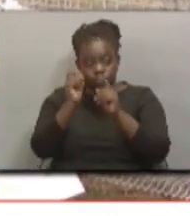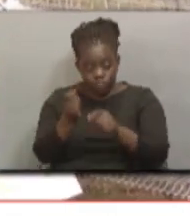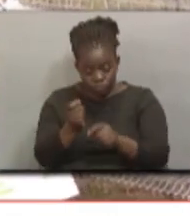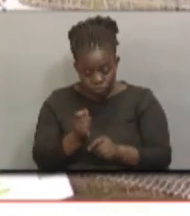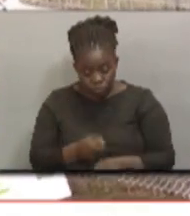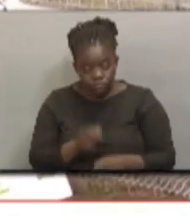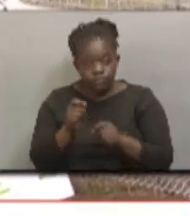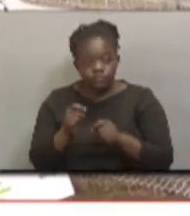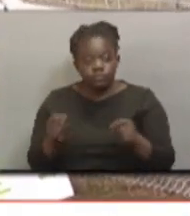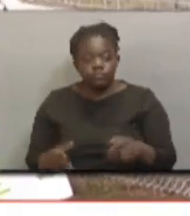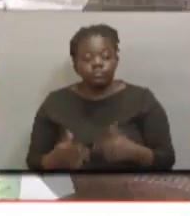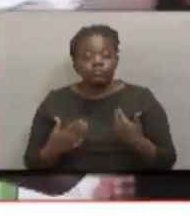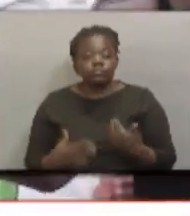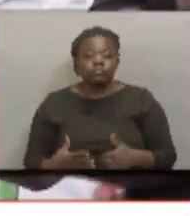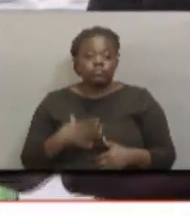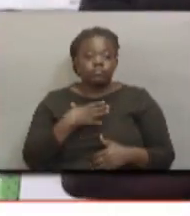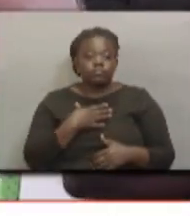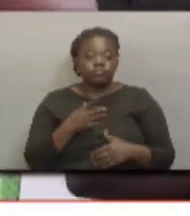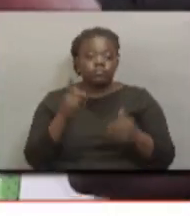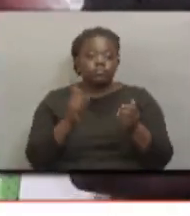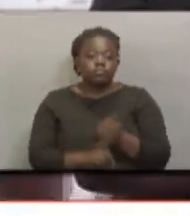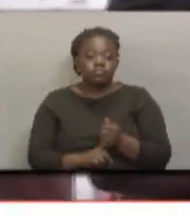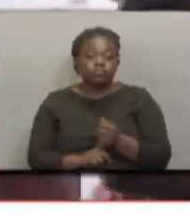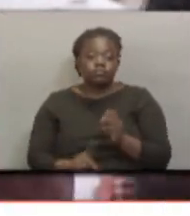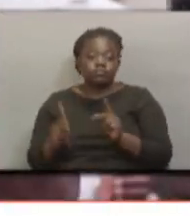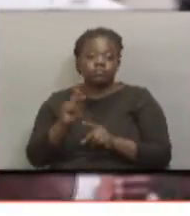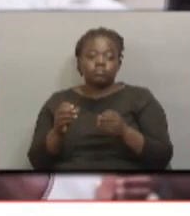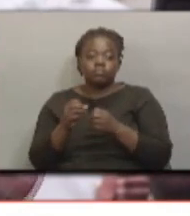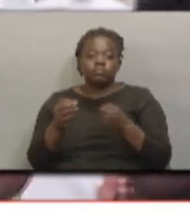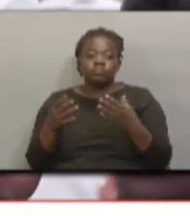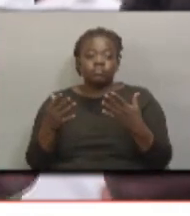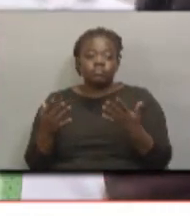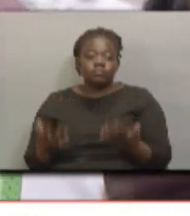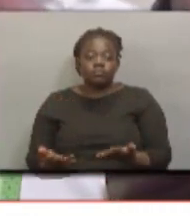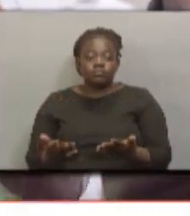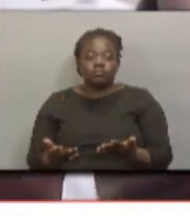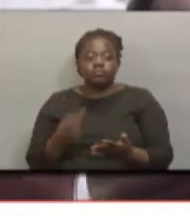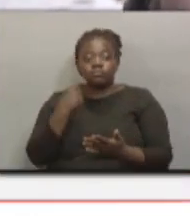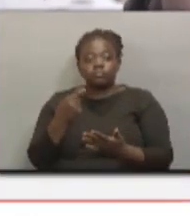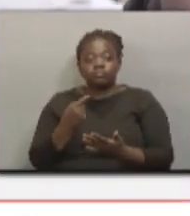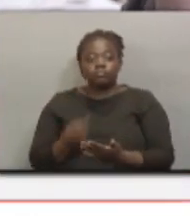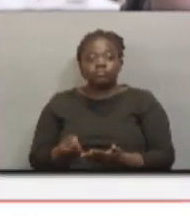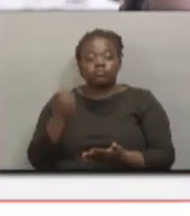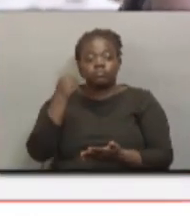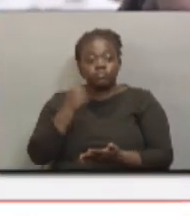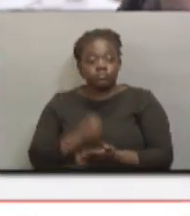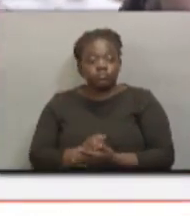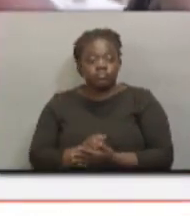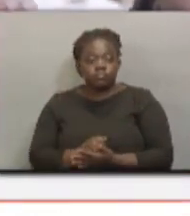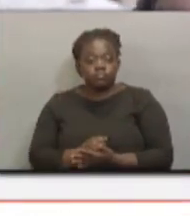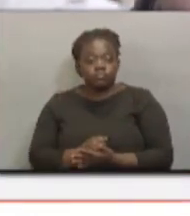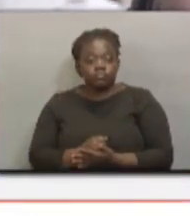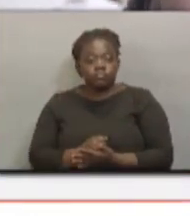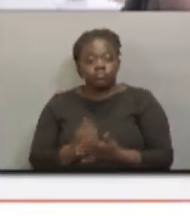n'abalambuzi okuguganyulamu. Abantu bangi abagenda okuyiga tuyina bannaffe ababank tuyina